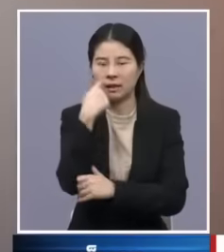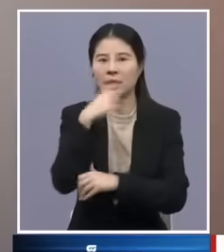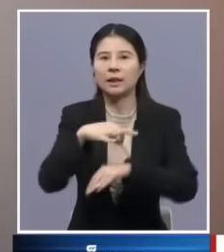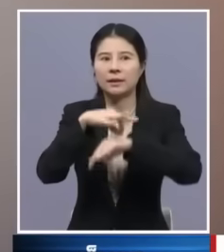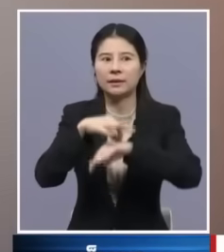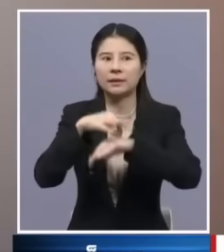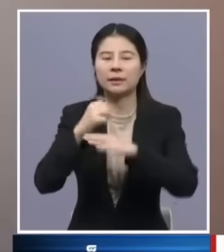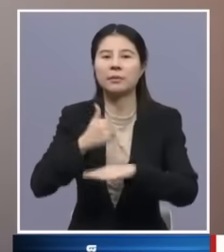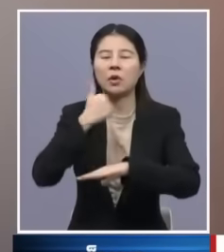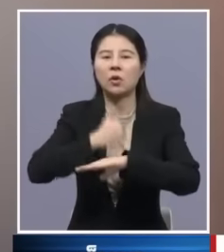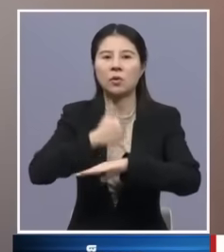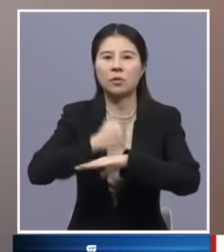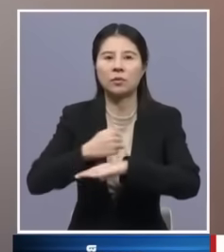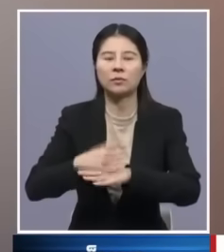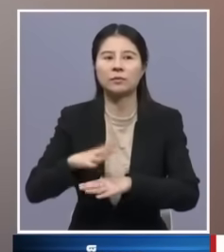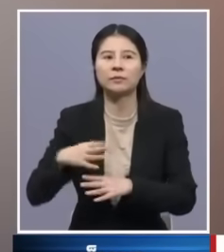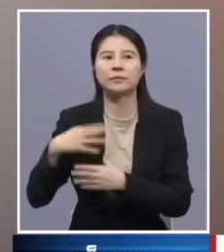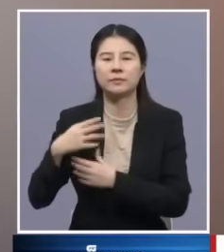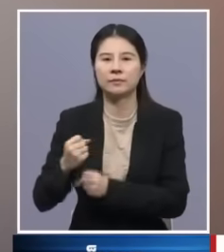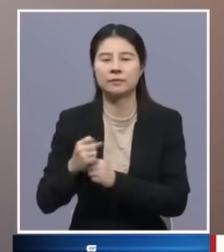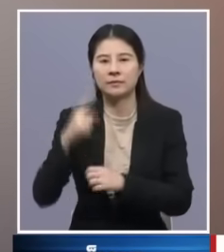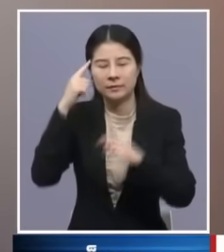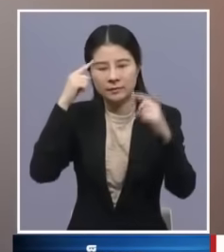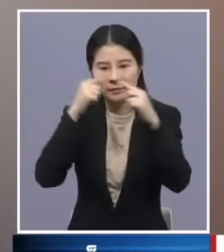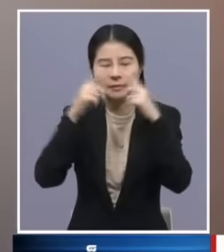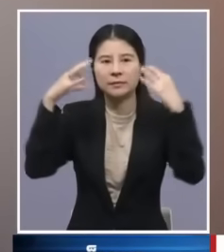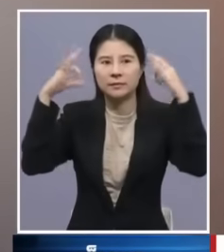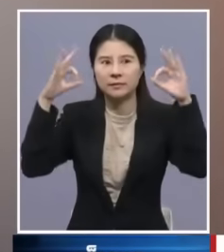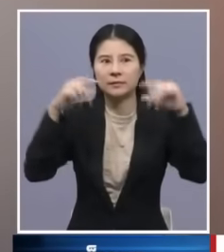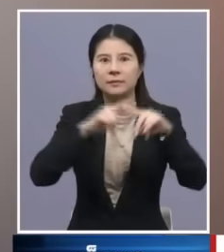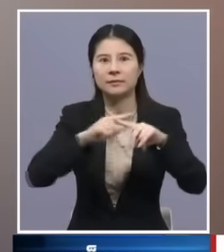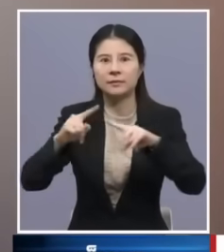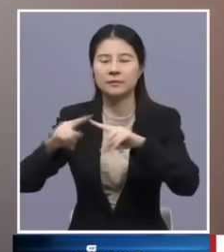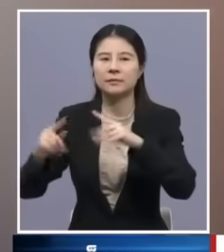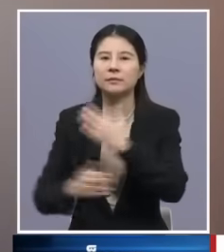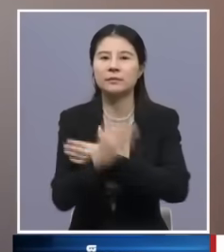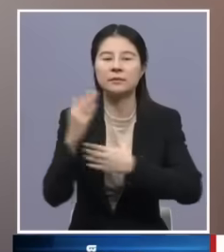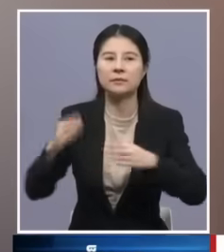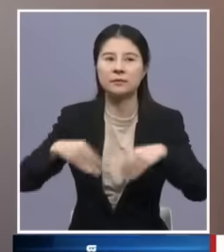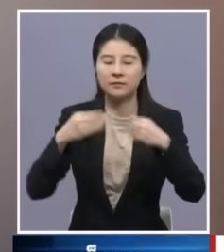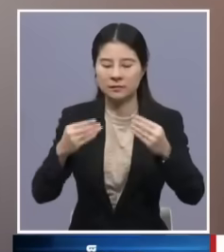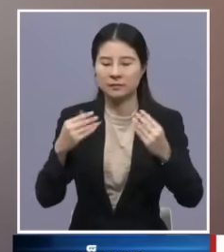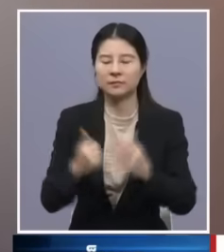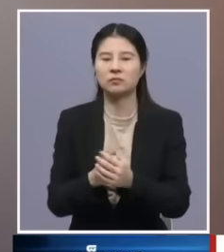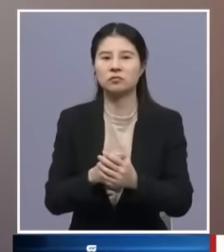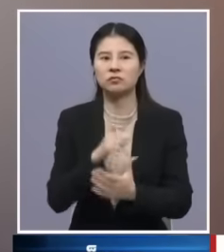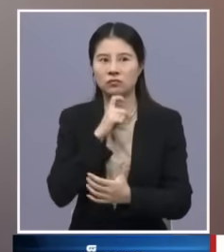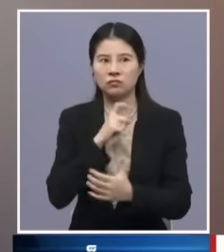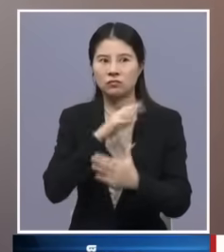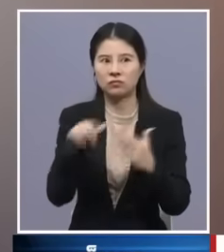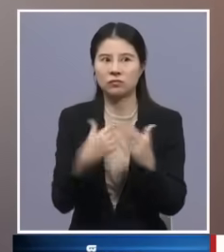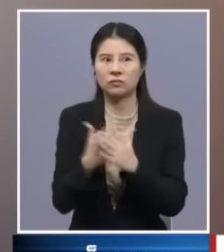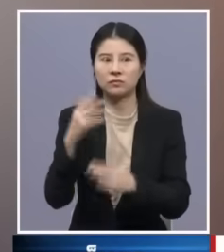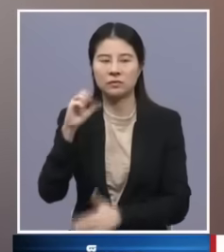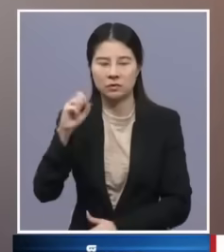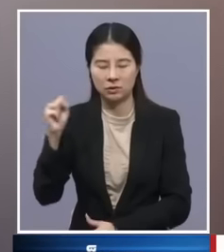ได้เดี๋ยวเชื่อมั่นค่ะว่าอุดมการณ์เสรีภาพและการเปิดกว้างทางโอกาสยังคงอยู่ในใจของชาวประช